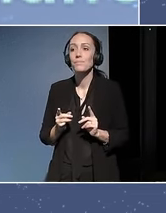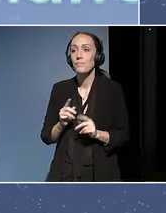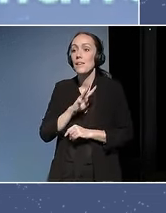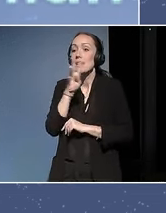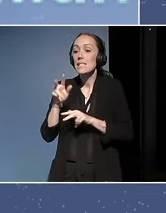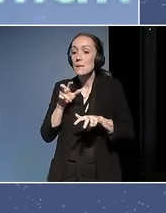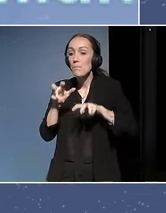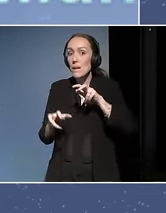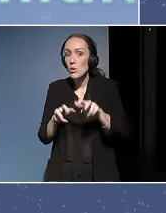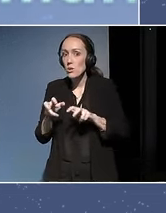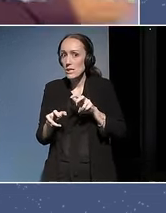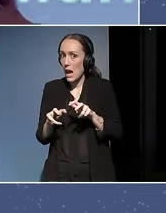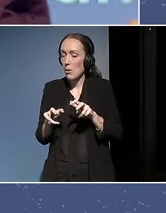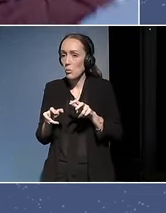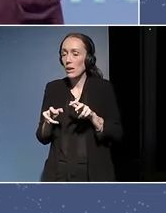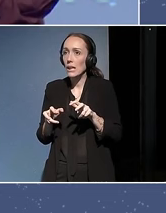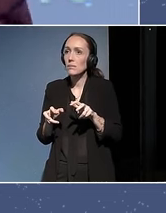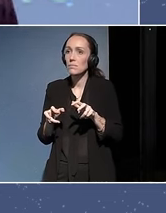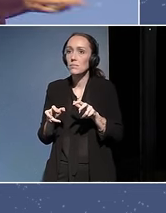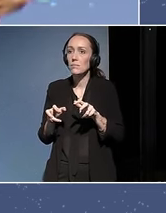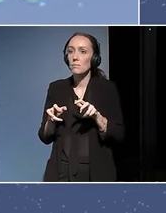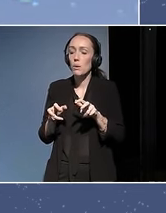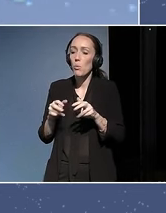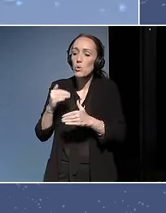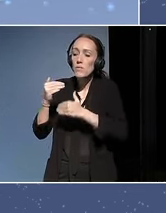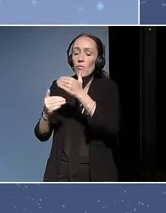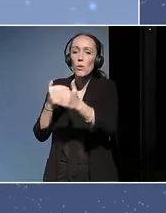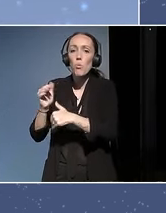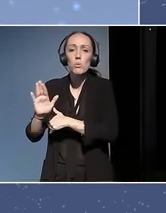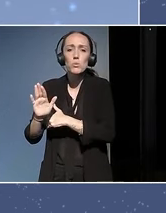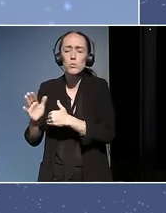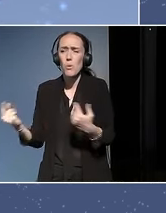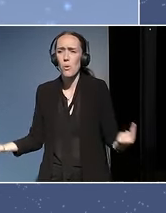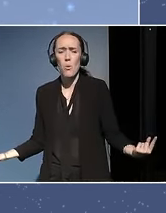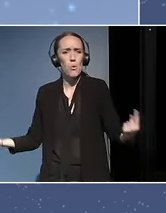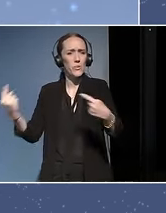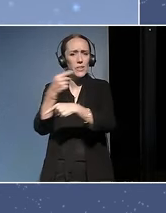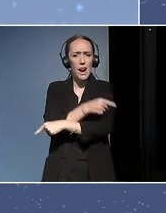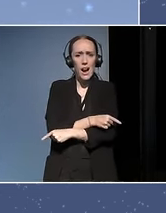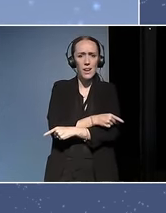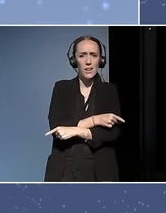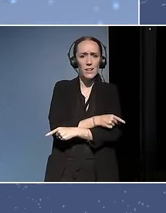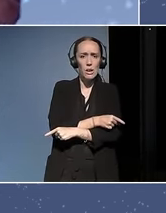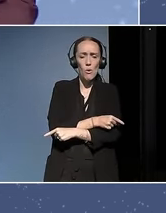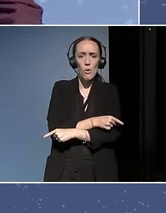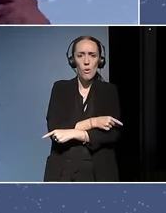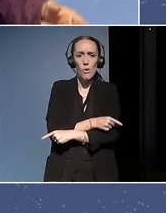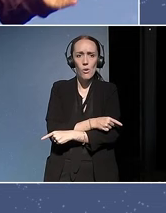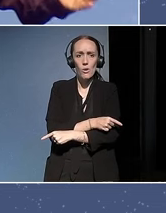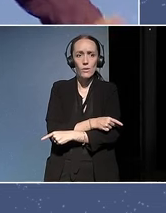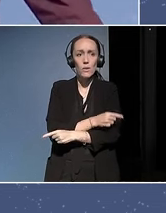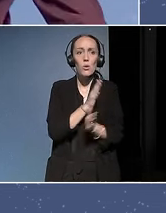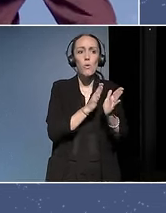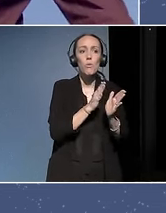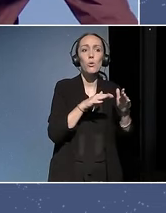andare in una direzione tutta opposta opposta ancora più estrema di quella degli